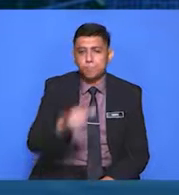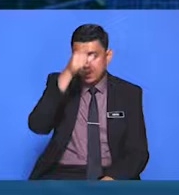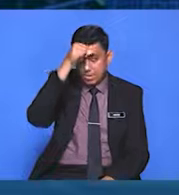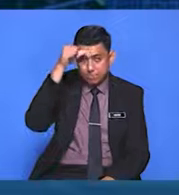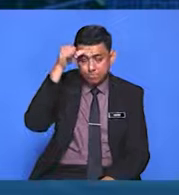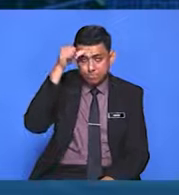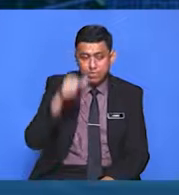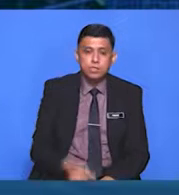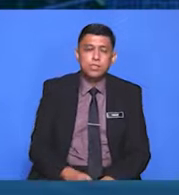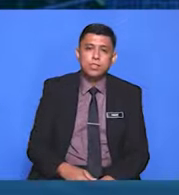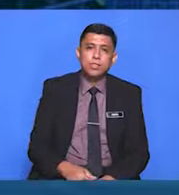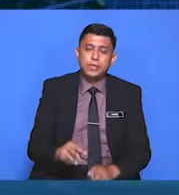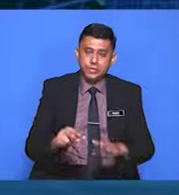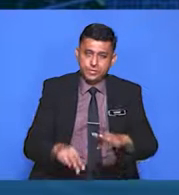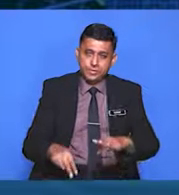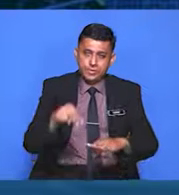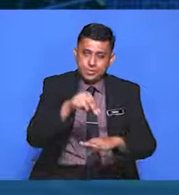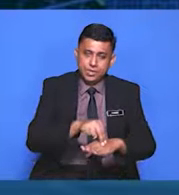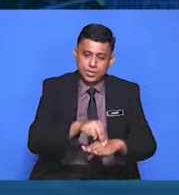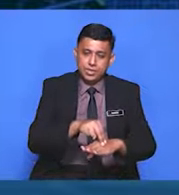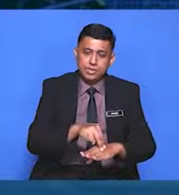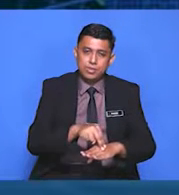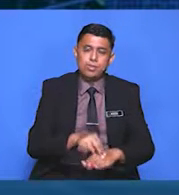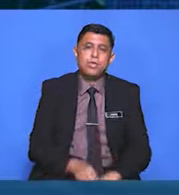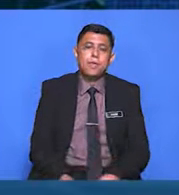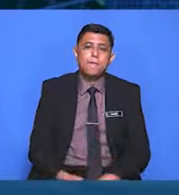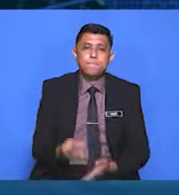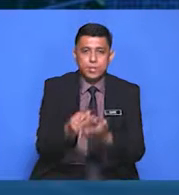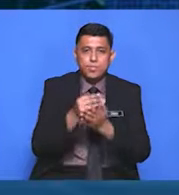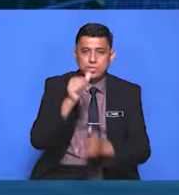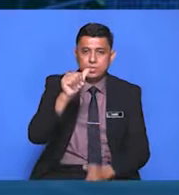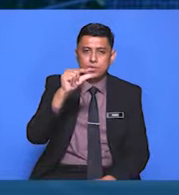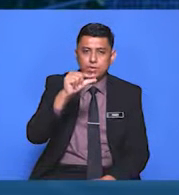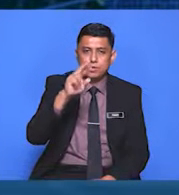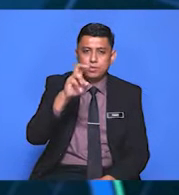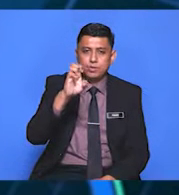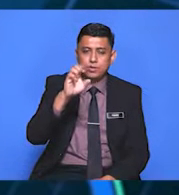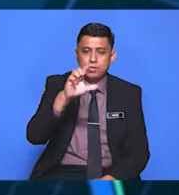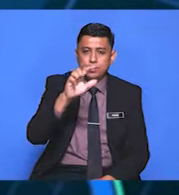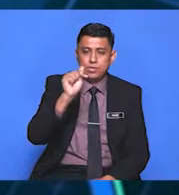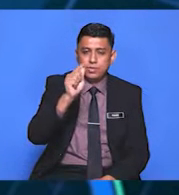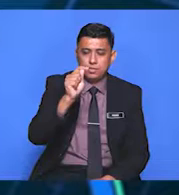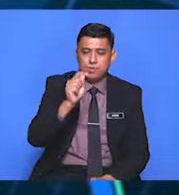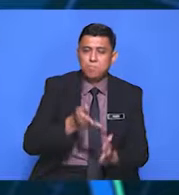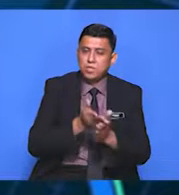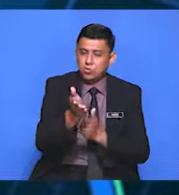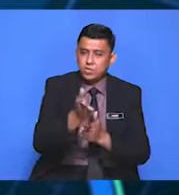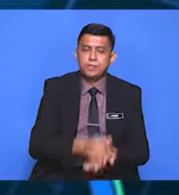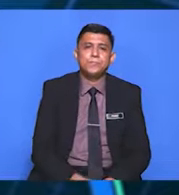mengakibatkan kenaikan permintaan aggregate yang berterusan.